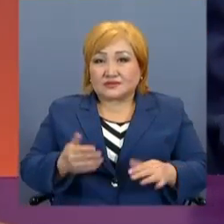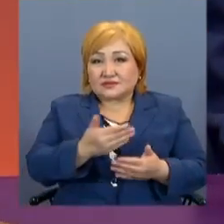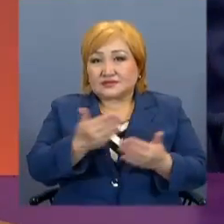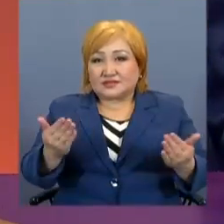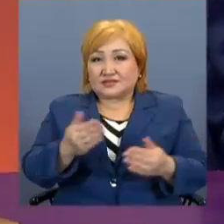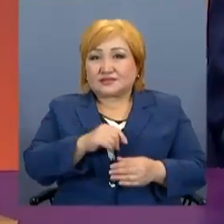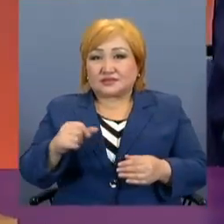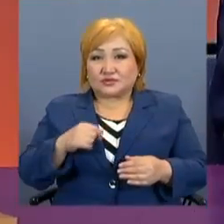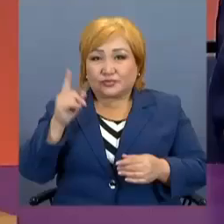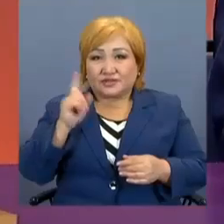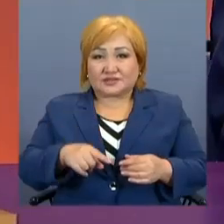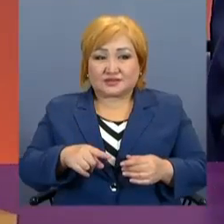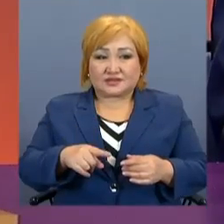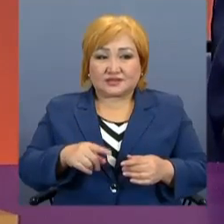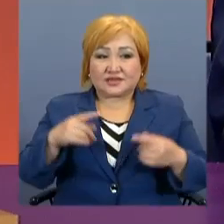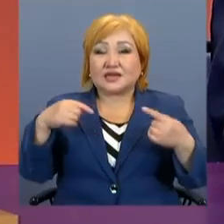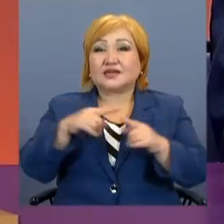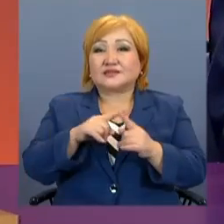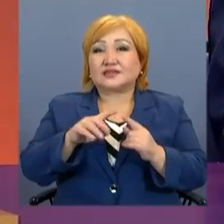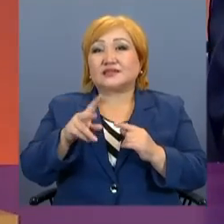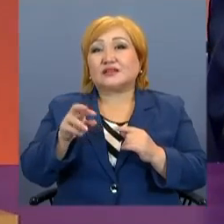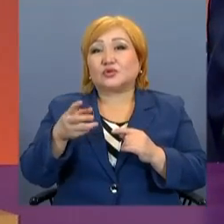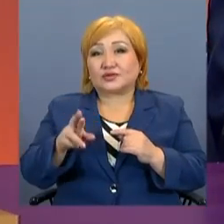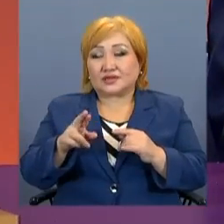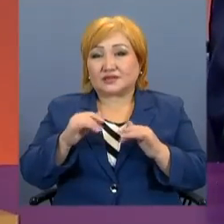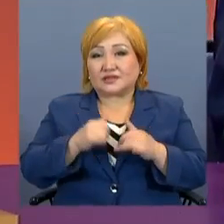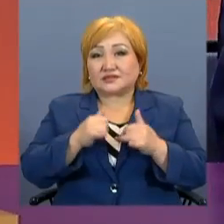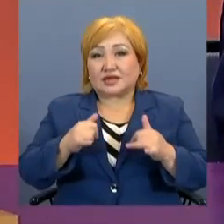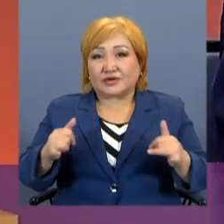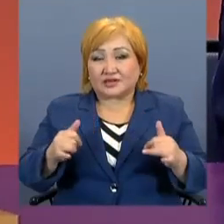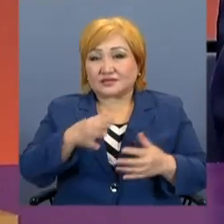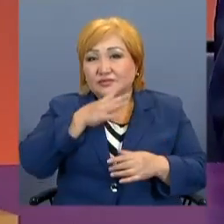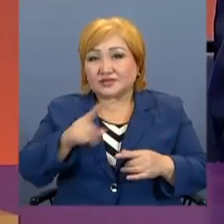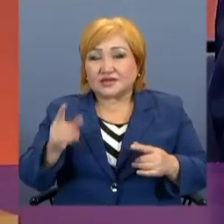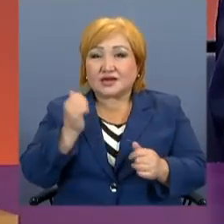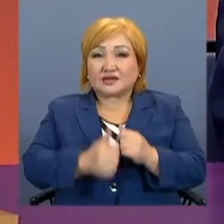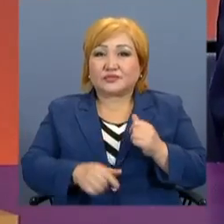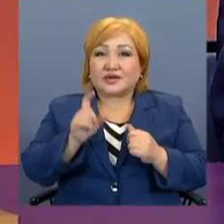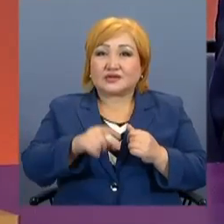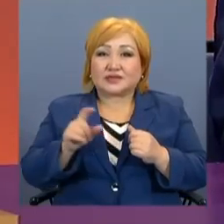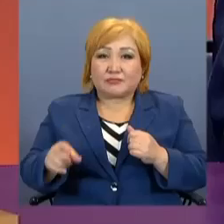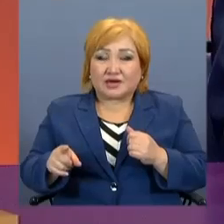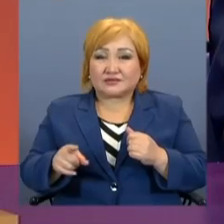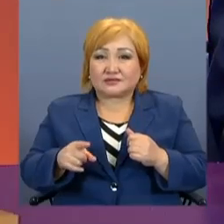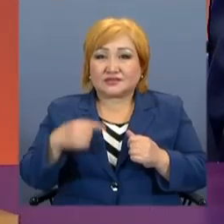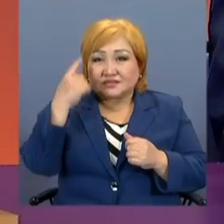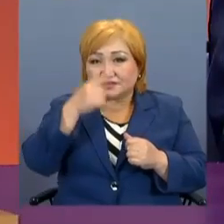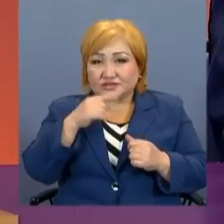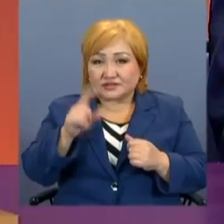технологияның дамыған заманы. Әрбір қазіргі азаматта жеке тұлға болсын, заңды тұлға болсын,